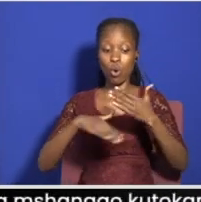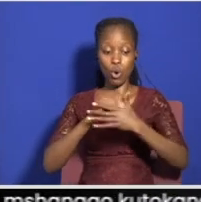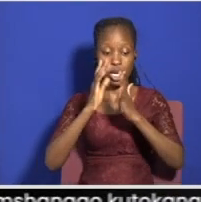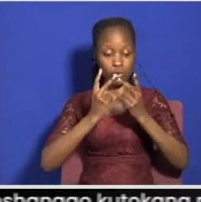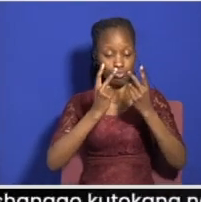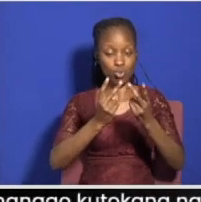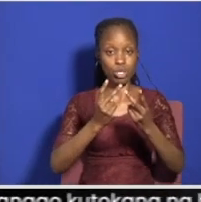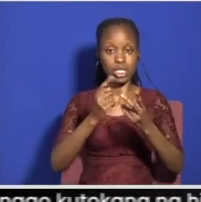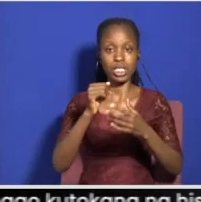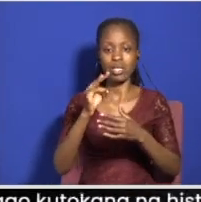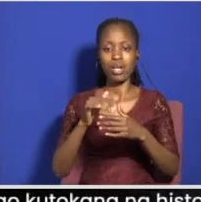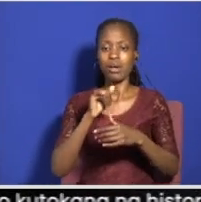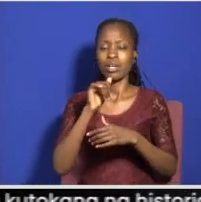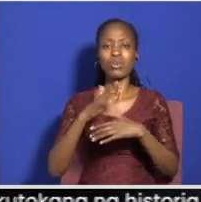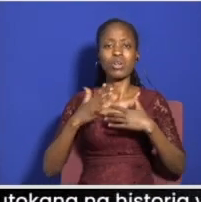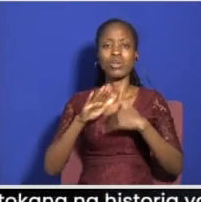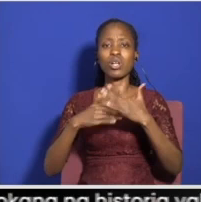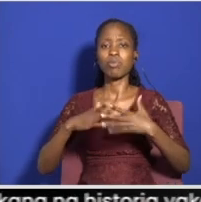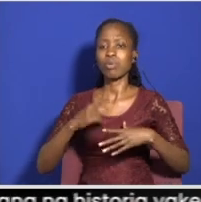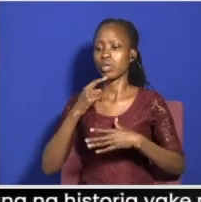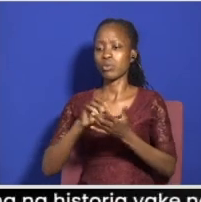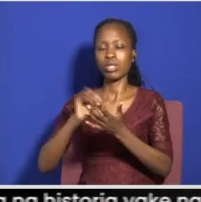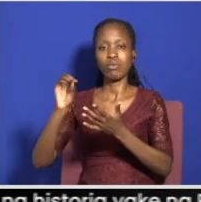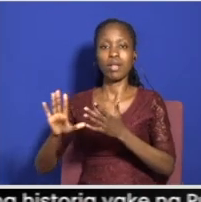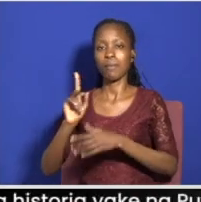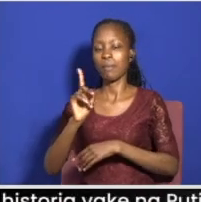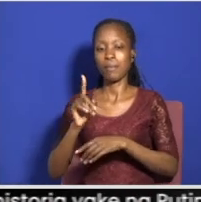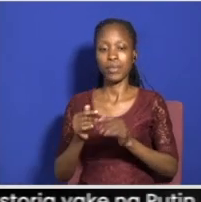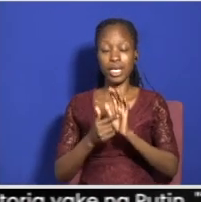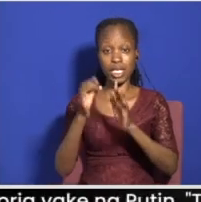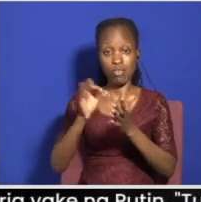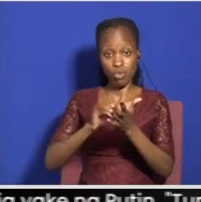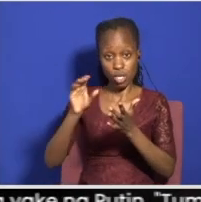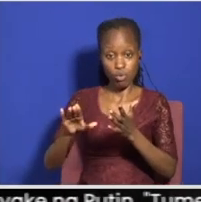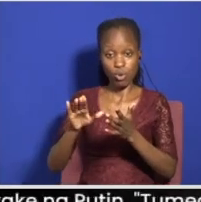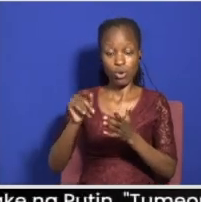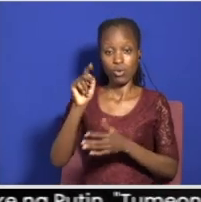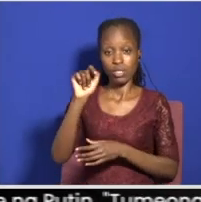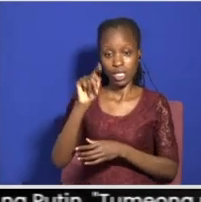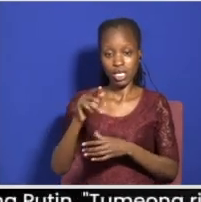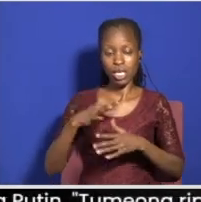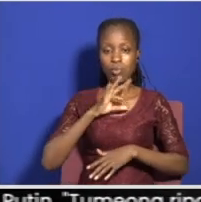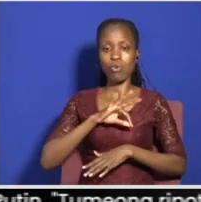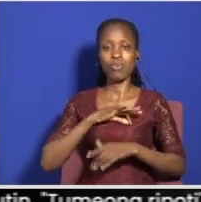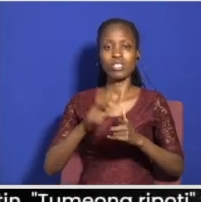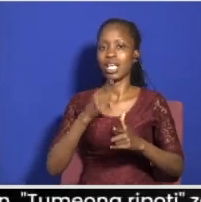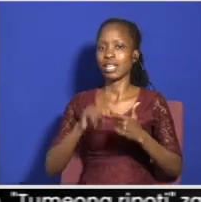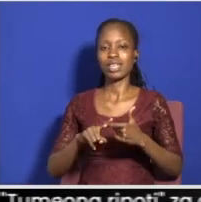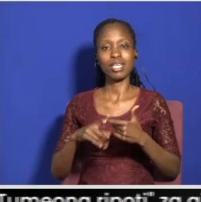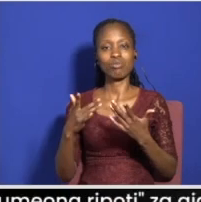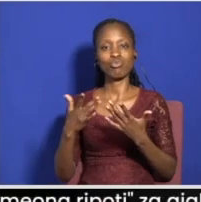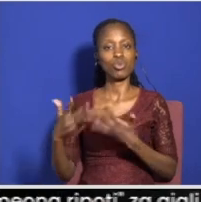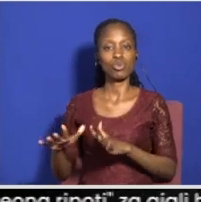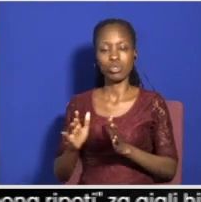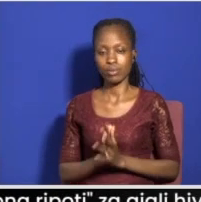basi wakomeshwe hao. Lakini si kila mtu atambiwe TikTok isifanyike. Hata kama haitafanyika, wale ambao wanajifaidika si watakosa faida zao.